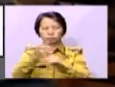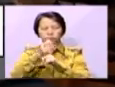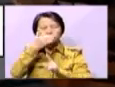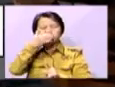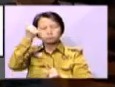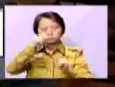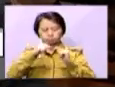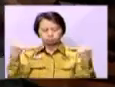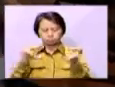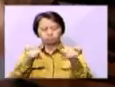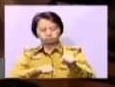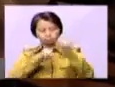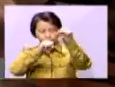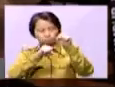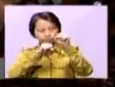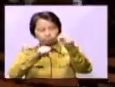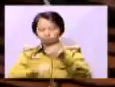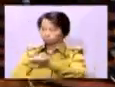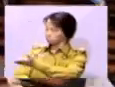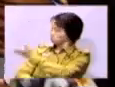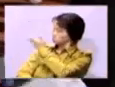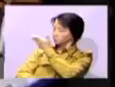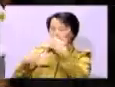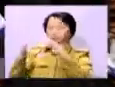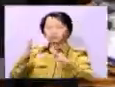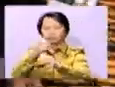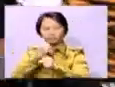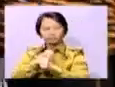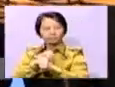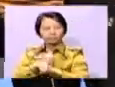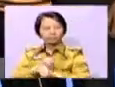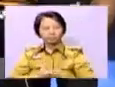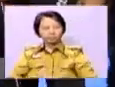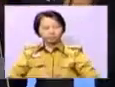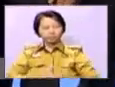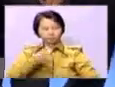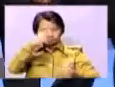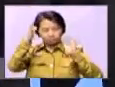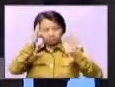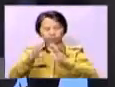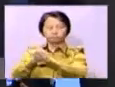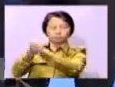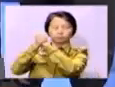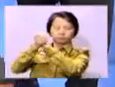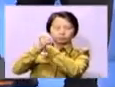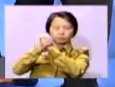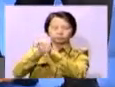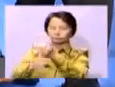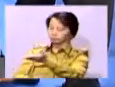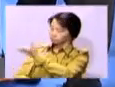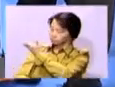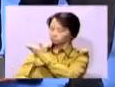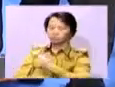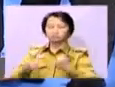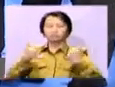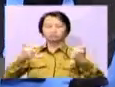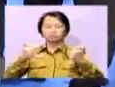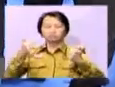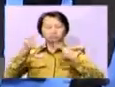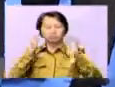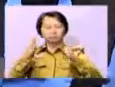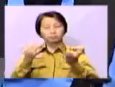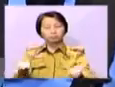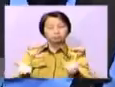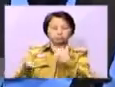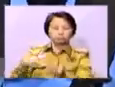terbaik skuad Muay Thai negara. Dan inilah wajah-wajah yang telah menyumbangkan pingat kepada negara. Tahniah dan juga andalah hero negara. Mari kita